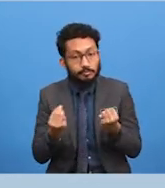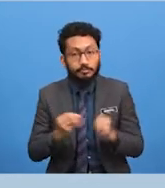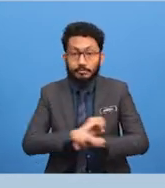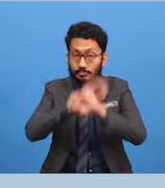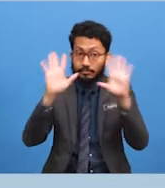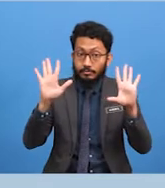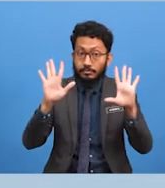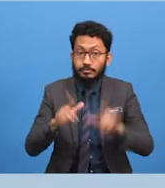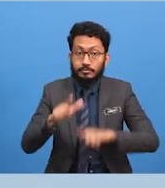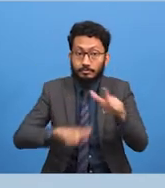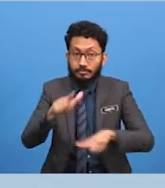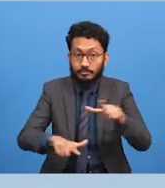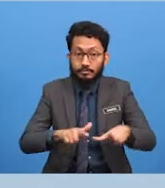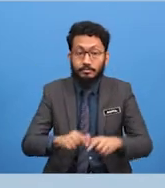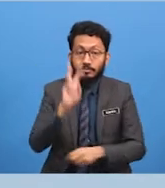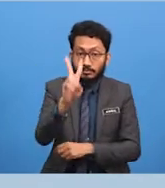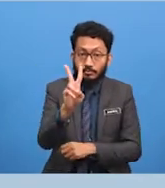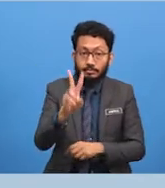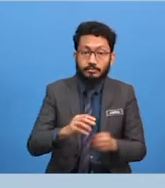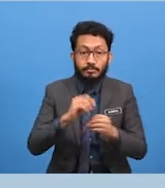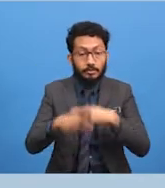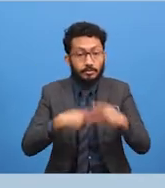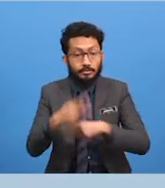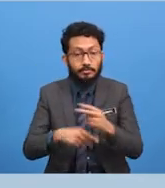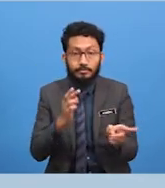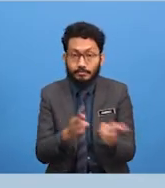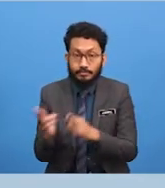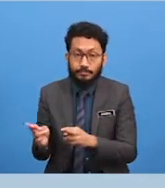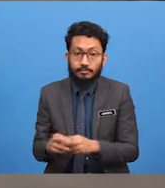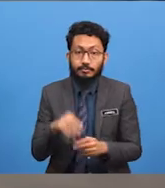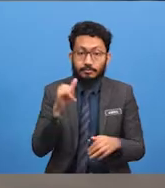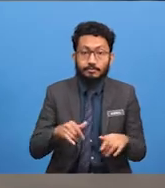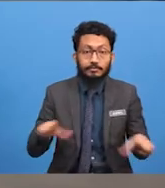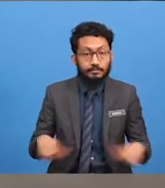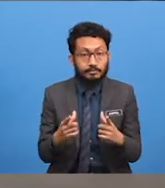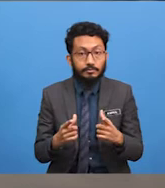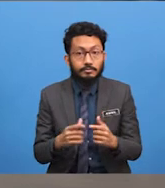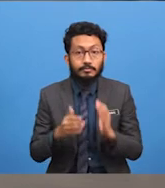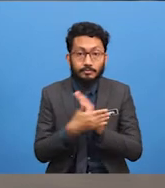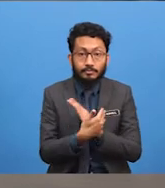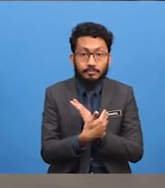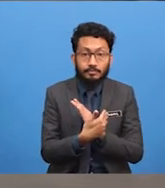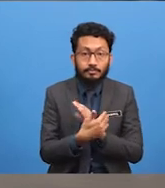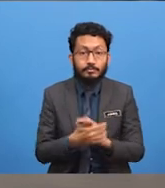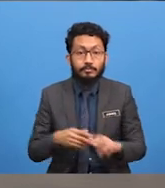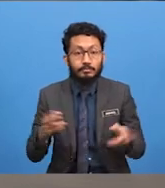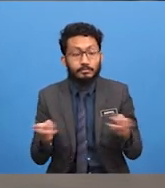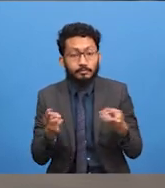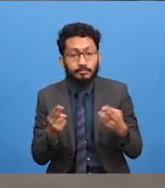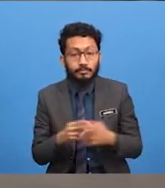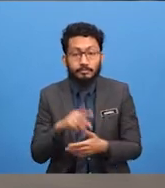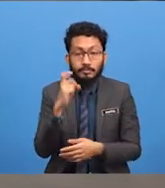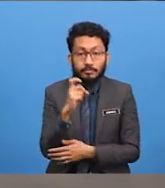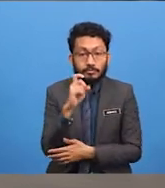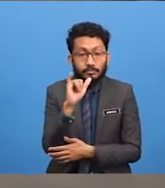menjelaskan langkah kedua proses perancangan yang dilaksanakan oleh pihak pengurusan syarikat